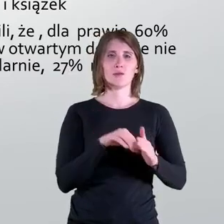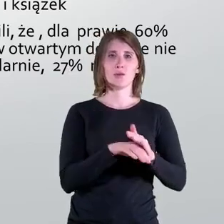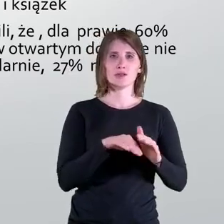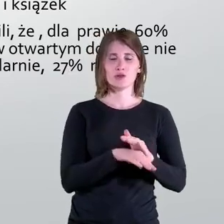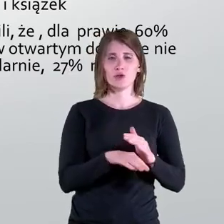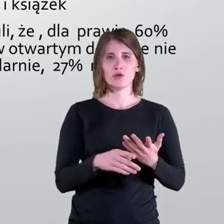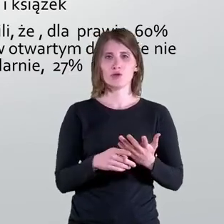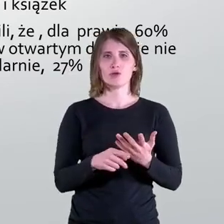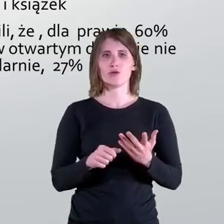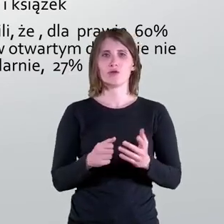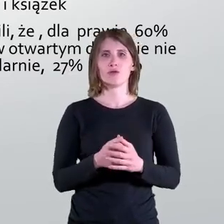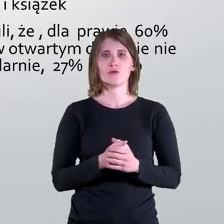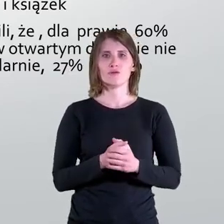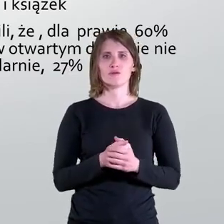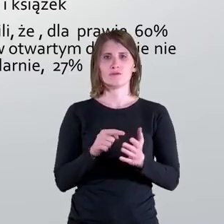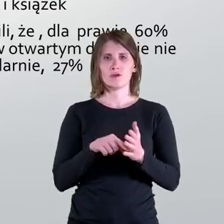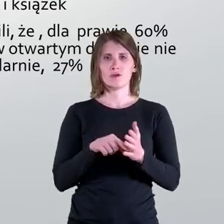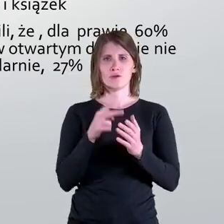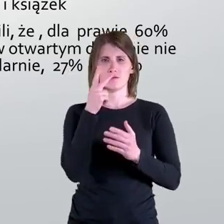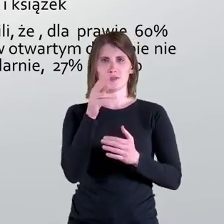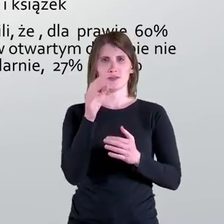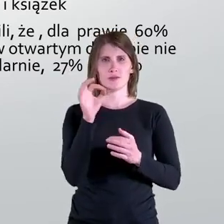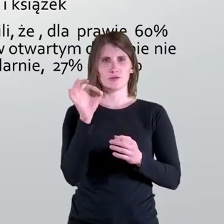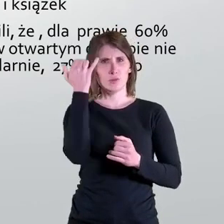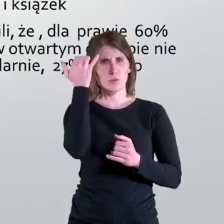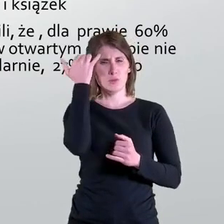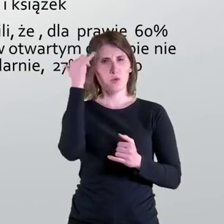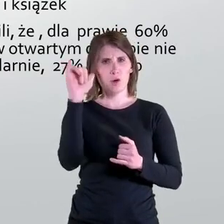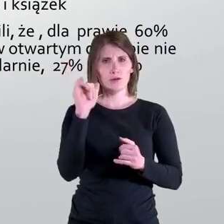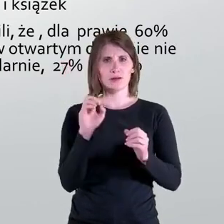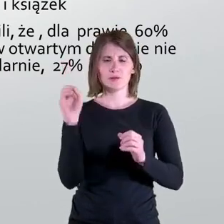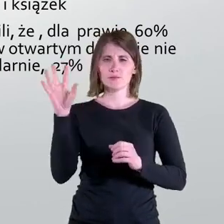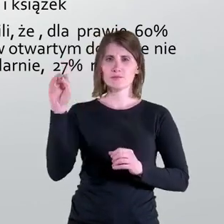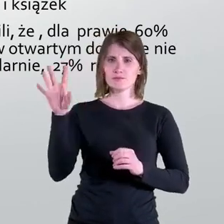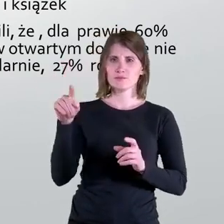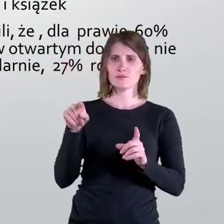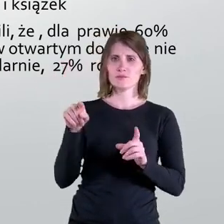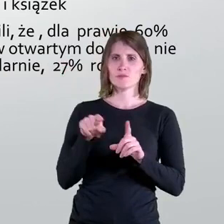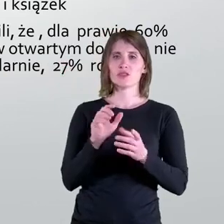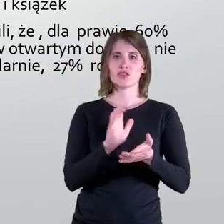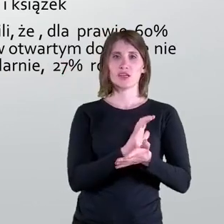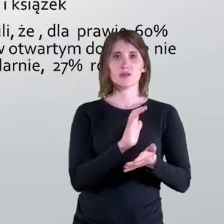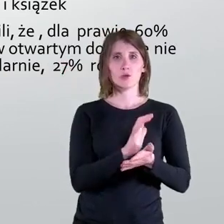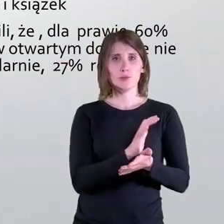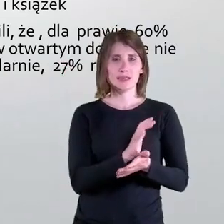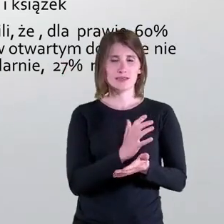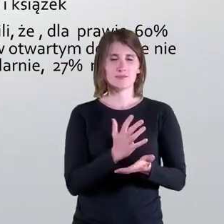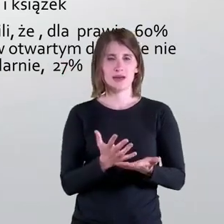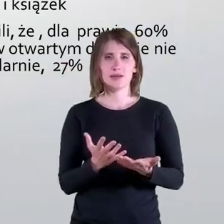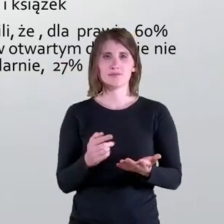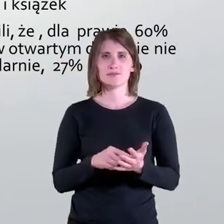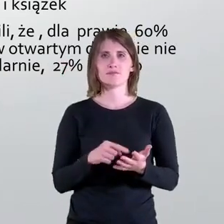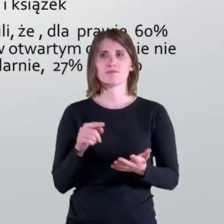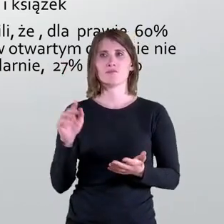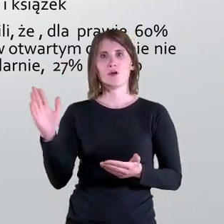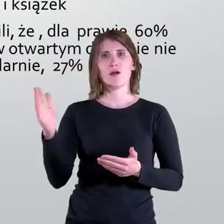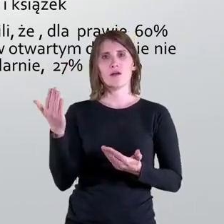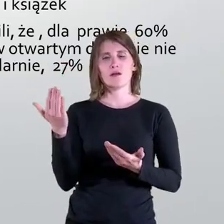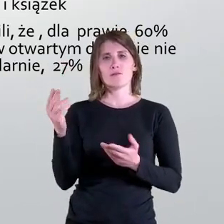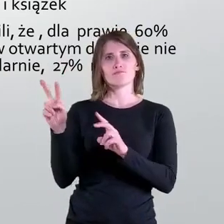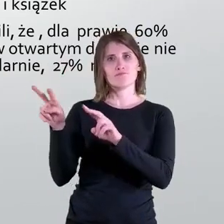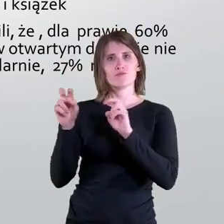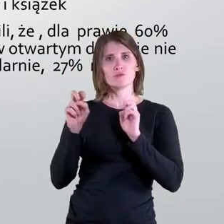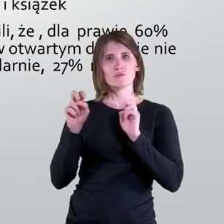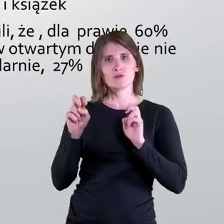tutaj Włącz prezentacji Oczywiście jeszcze okno czasopisma tego m powołując się